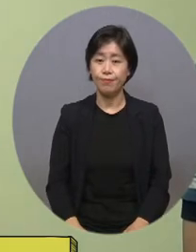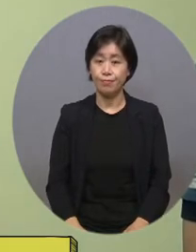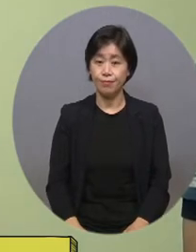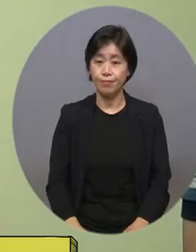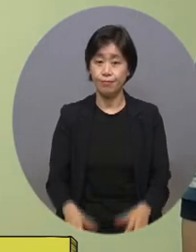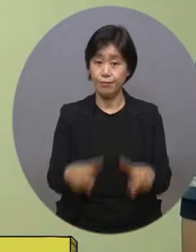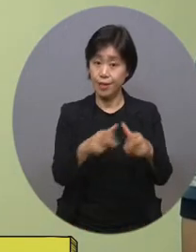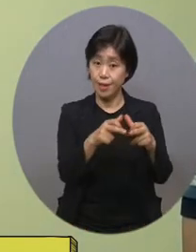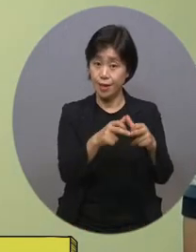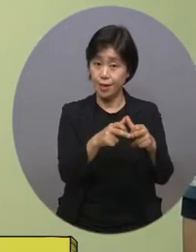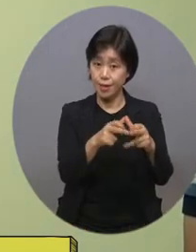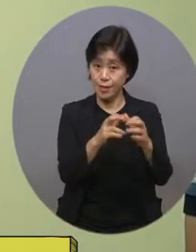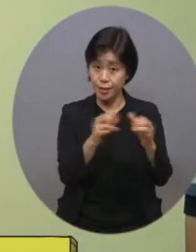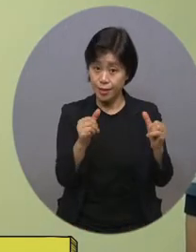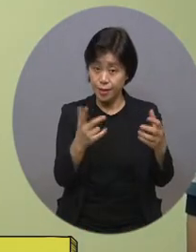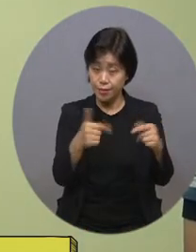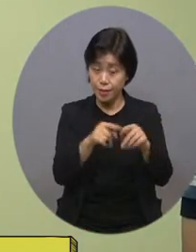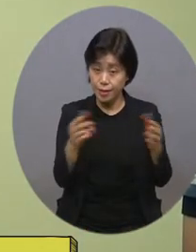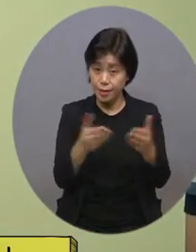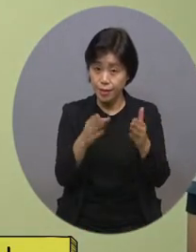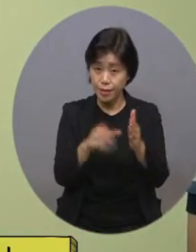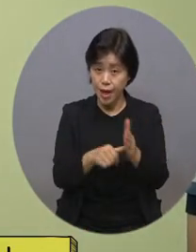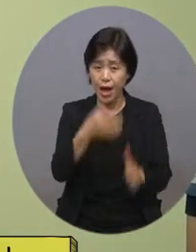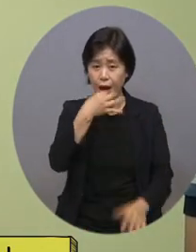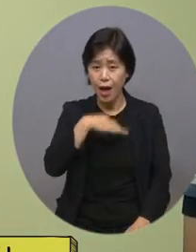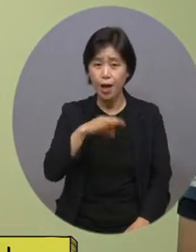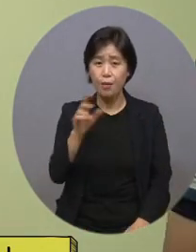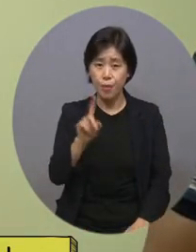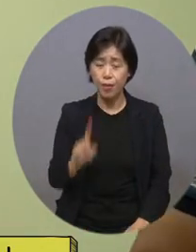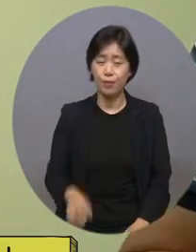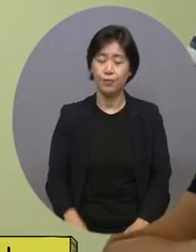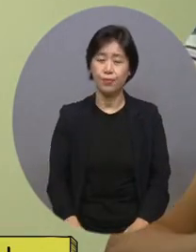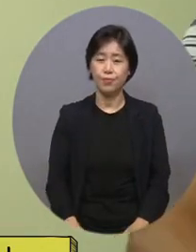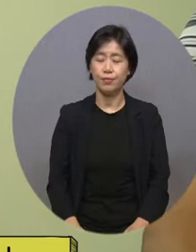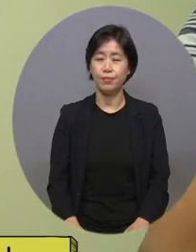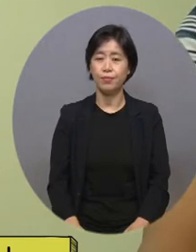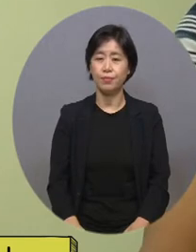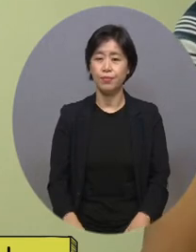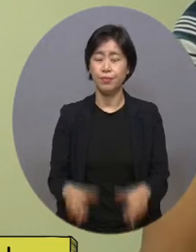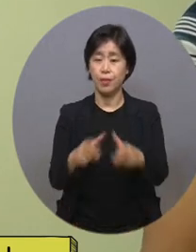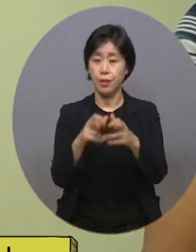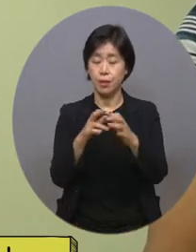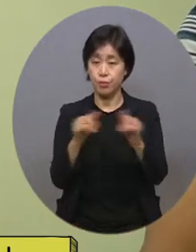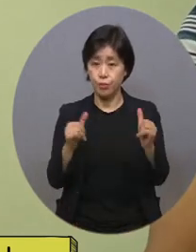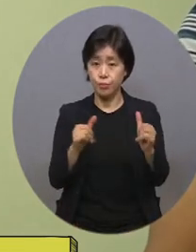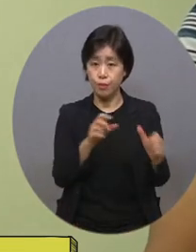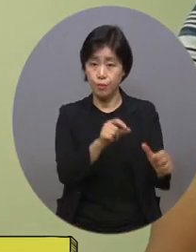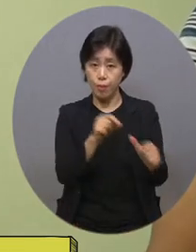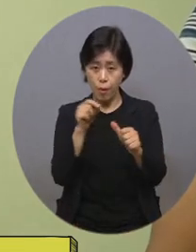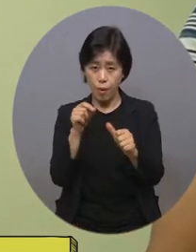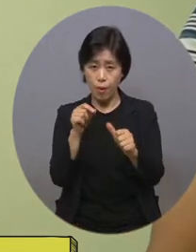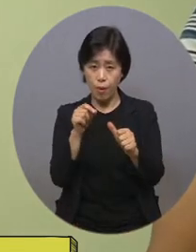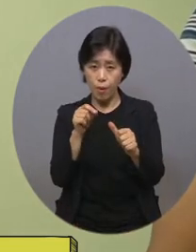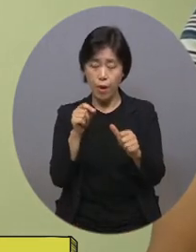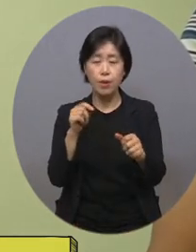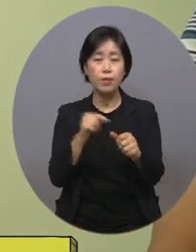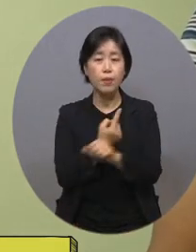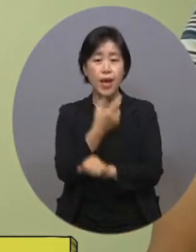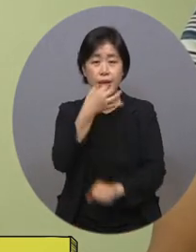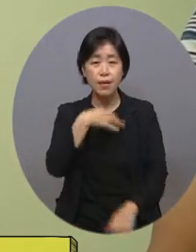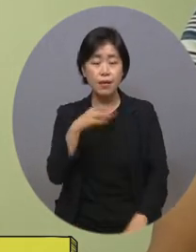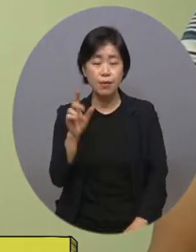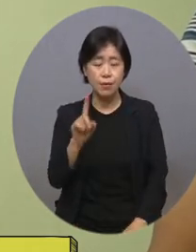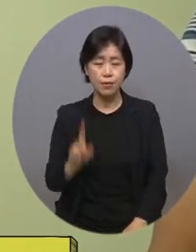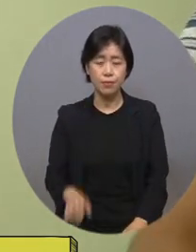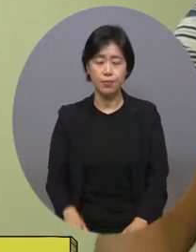장애인분들이랑 함께 일을 하면서 이점이 너무 많은데 네. 이 외에도 특별히 이제 장애인분들을 고용함으로써 또 다른 이점이 또